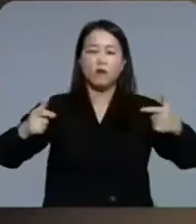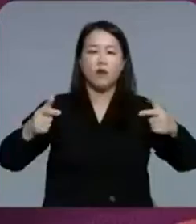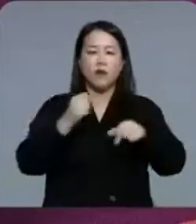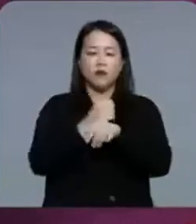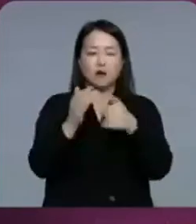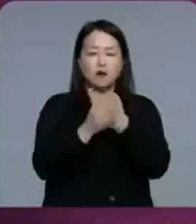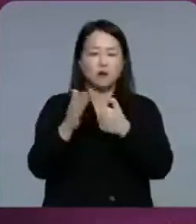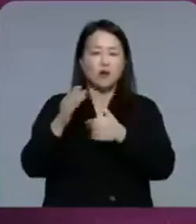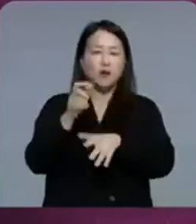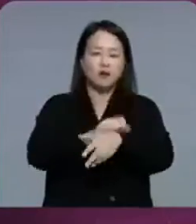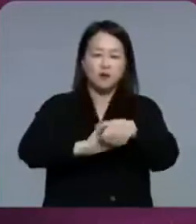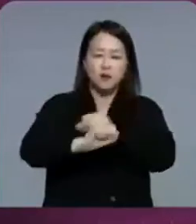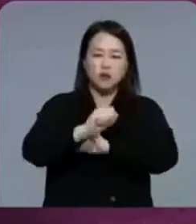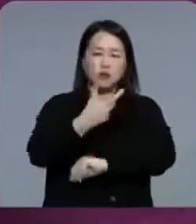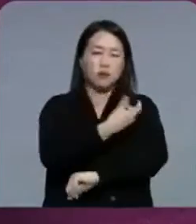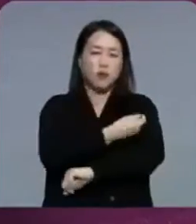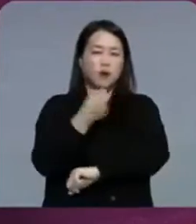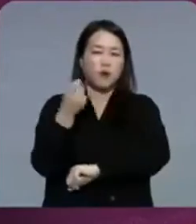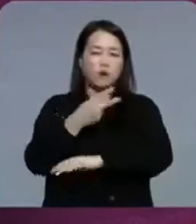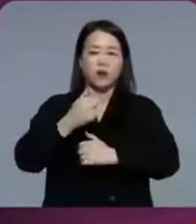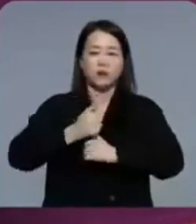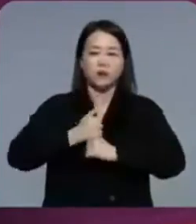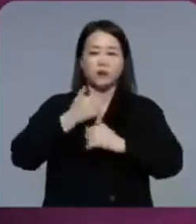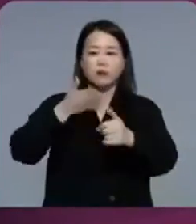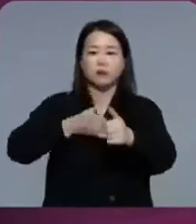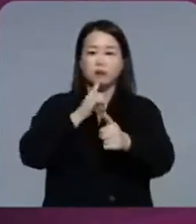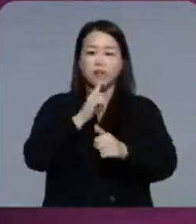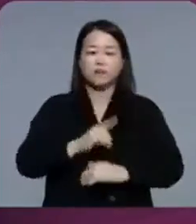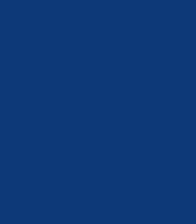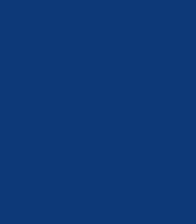당부했습니다 KBS 뉴스입니다